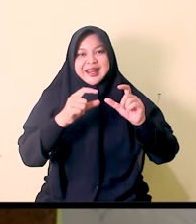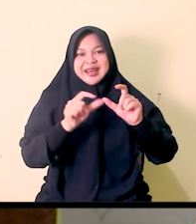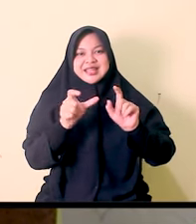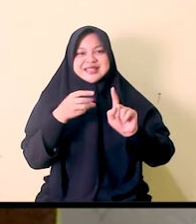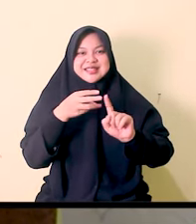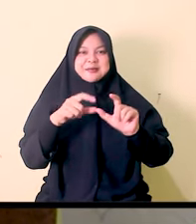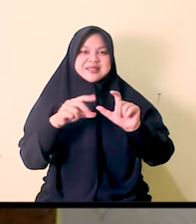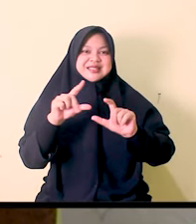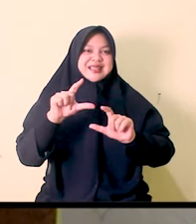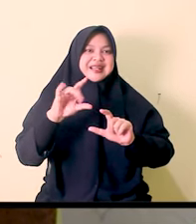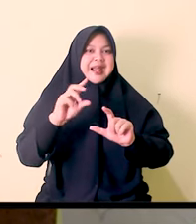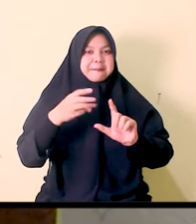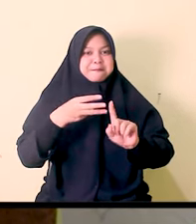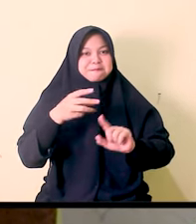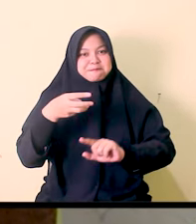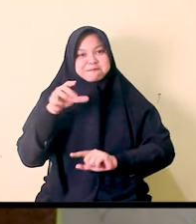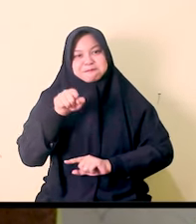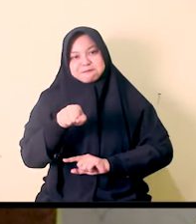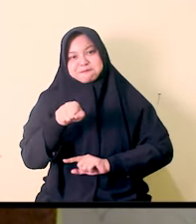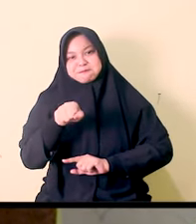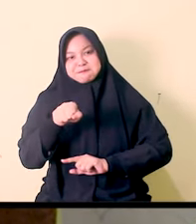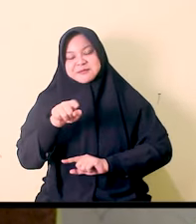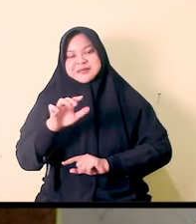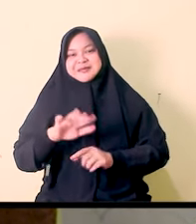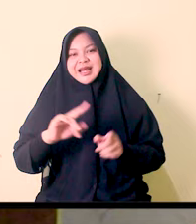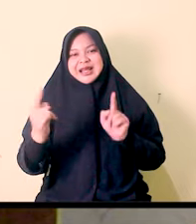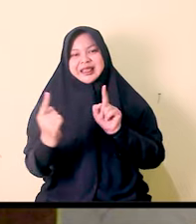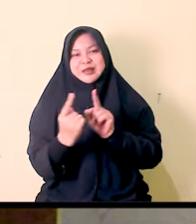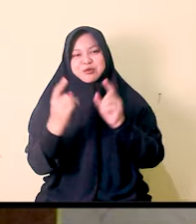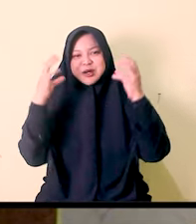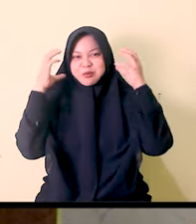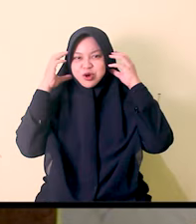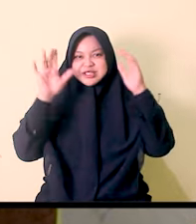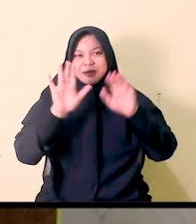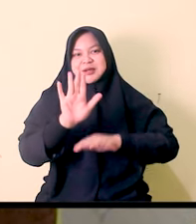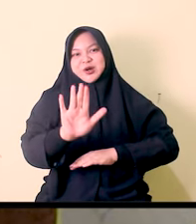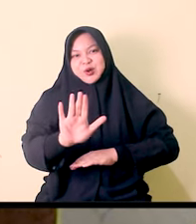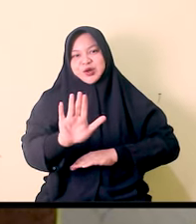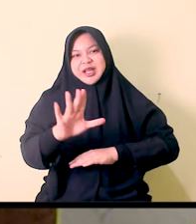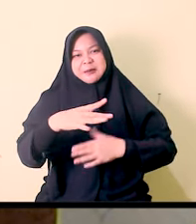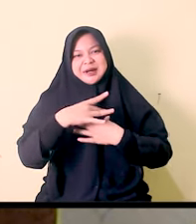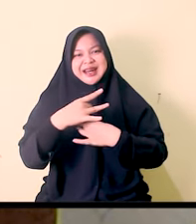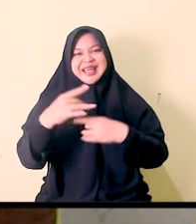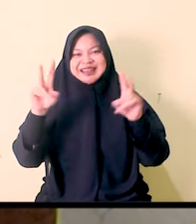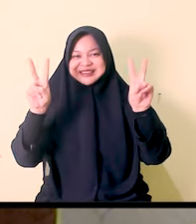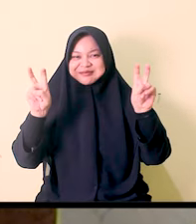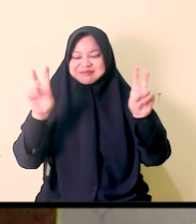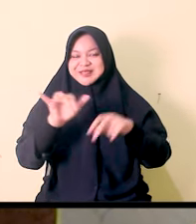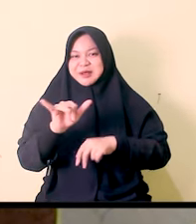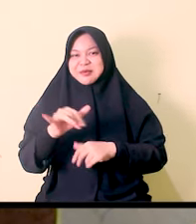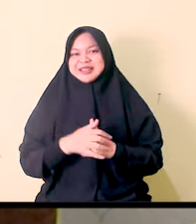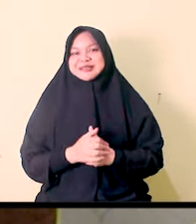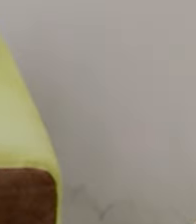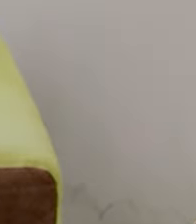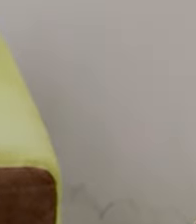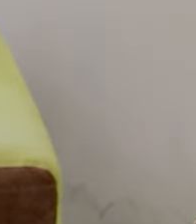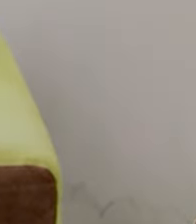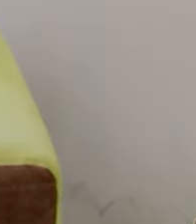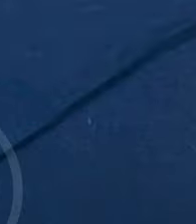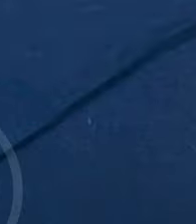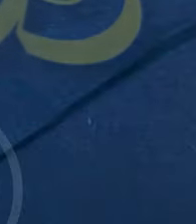subscribe dan sampai jumpa di podcast berikutnya dengan tema yang tidak kalah menarik salam